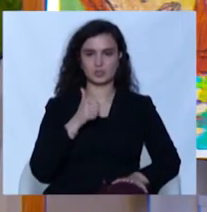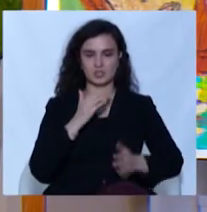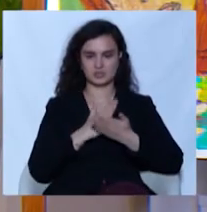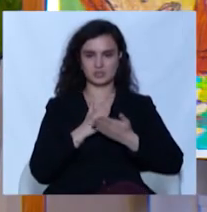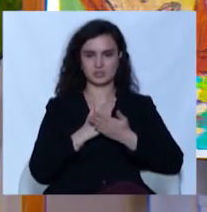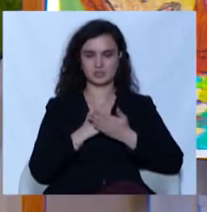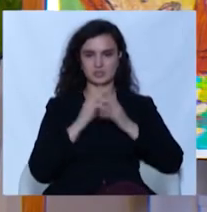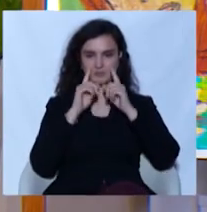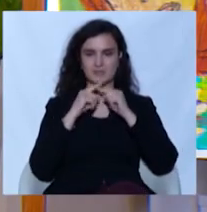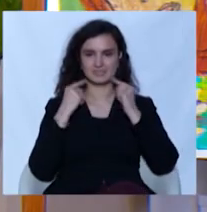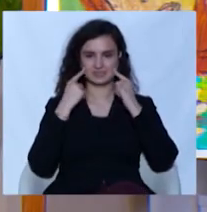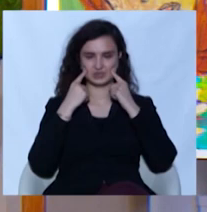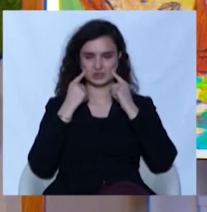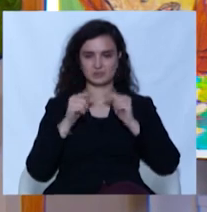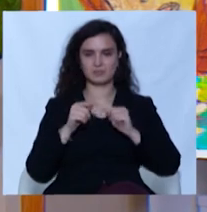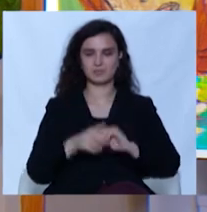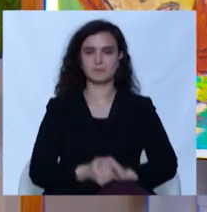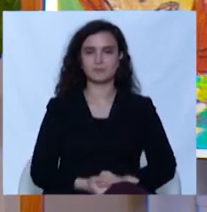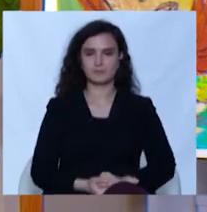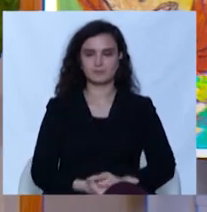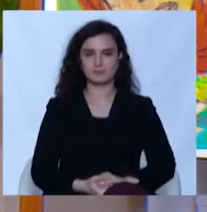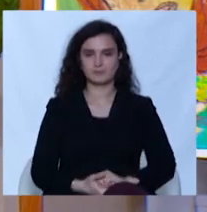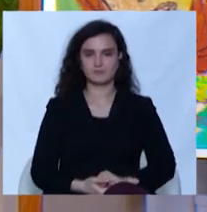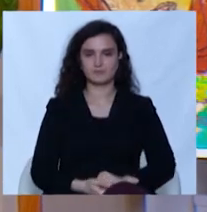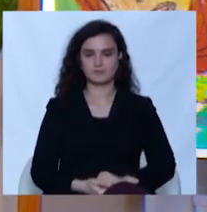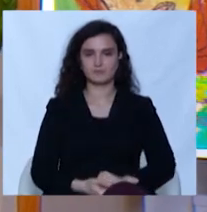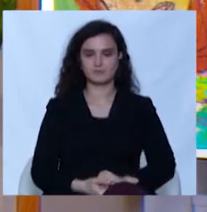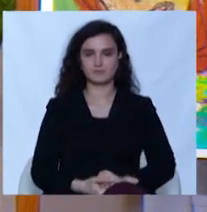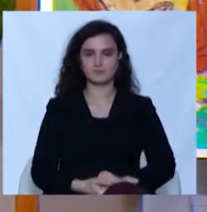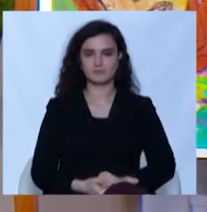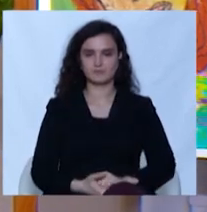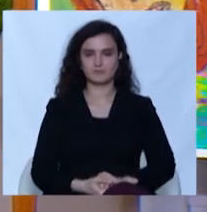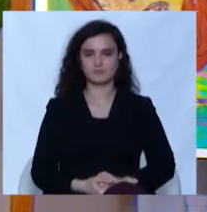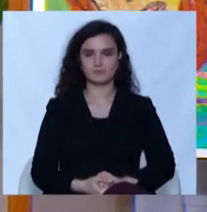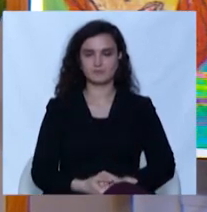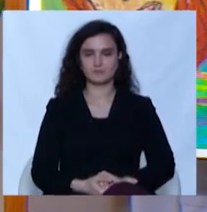არის სმაილში ეს ღემილი. დღეს მე